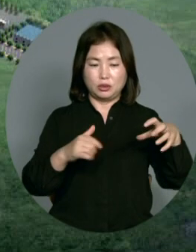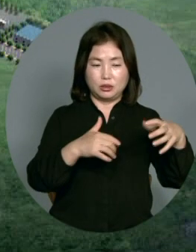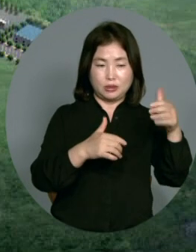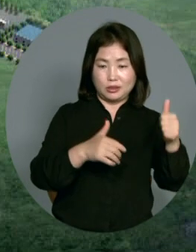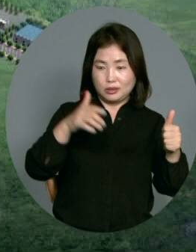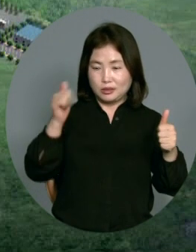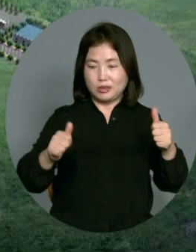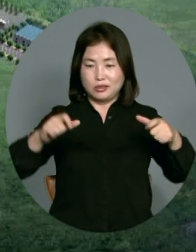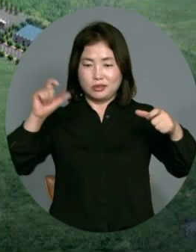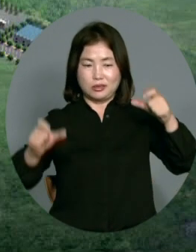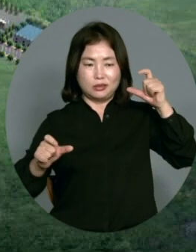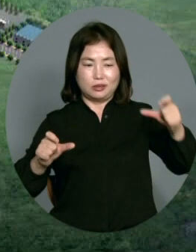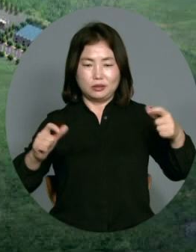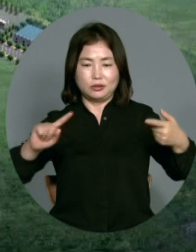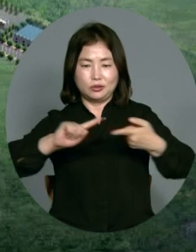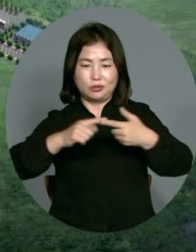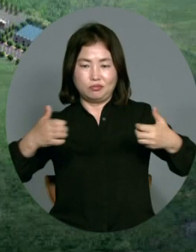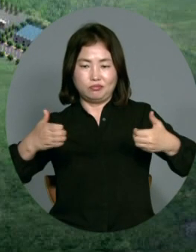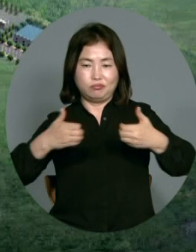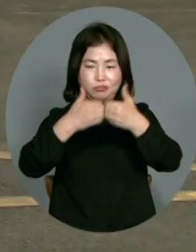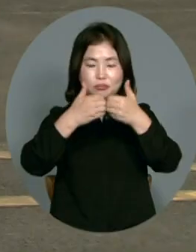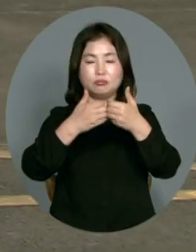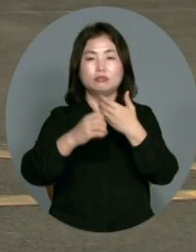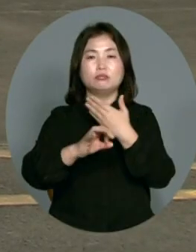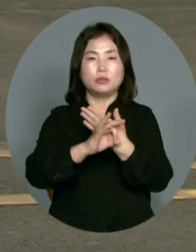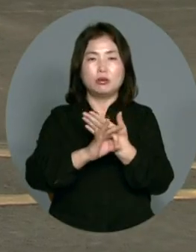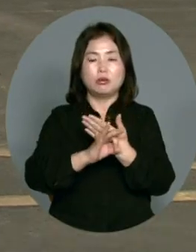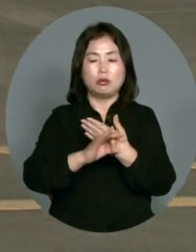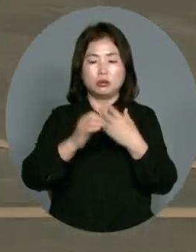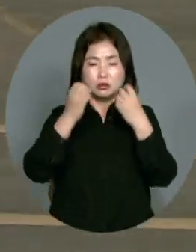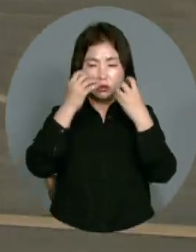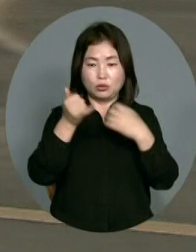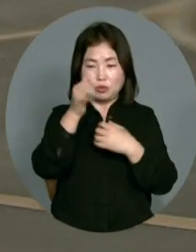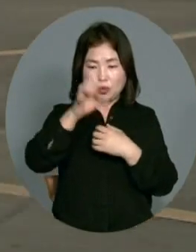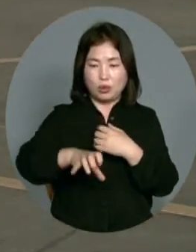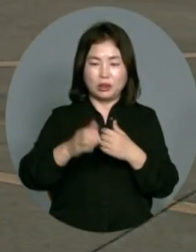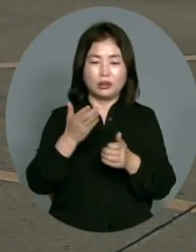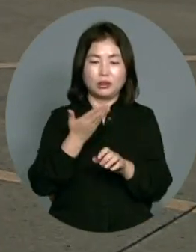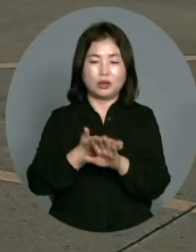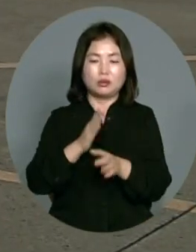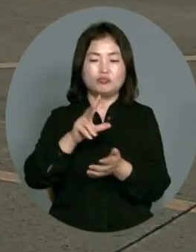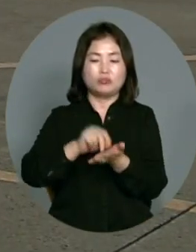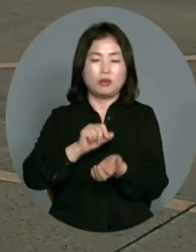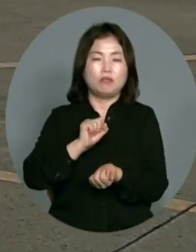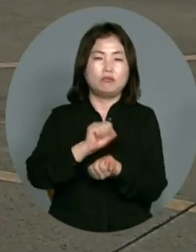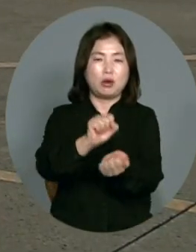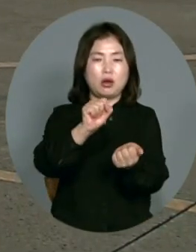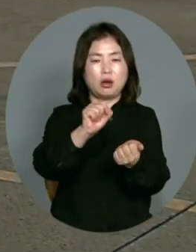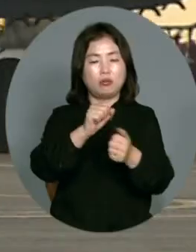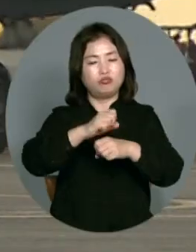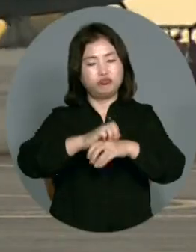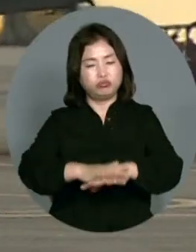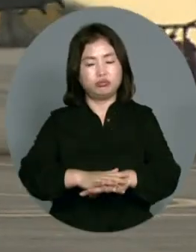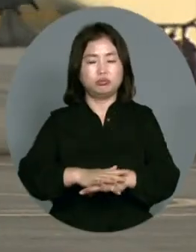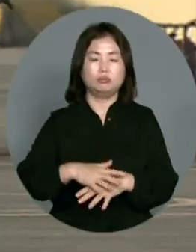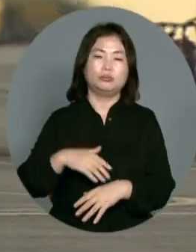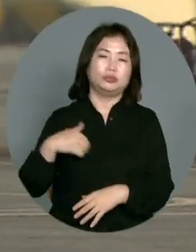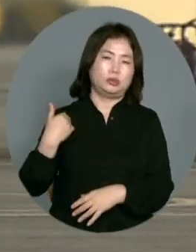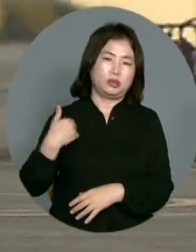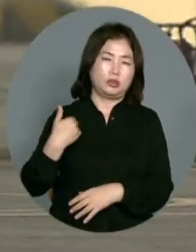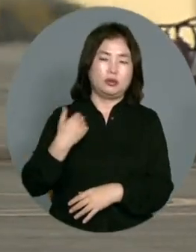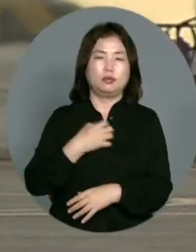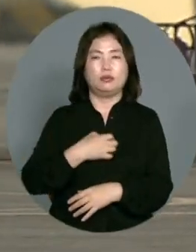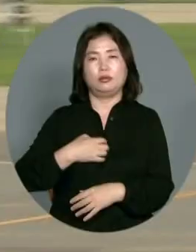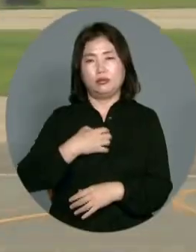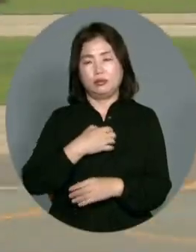장애 강 대 강 대치가 더 노골화 될 경우 신공항 등 또 다른 지역 의제 들도 어떤 식으로든 영향을 받을